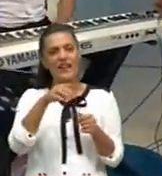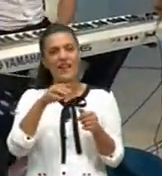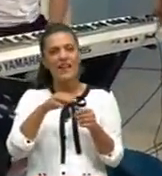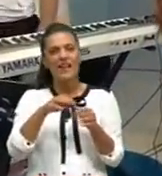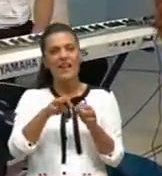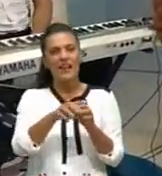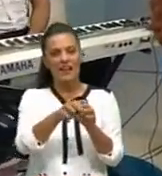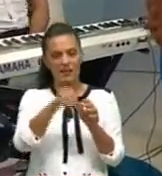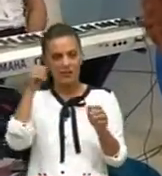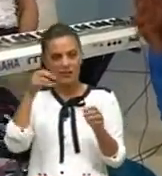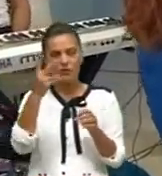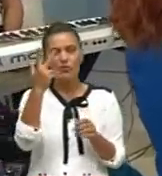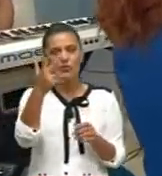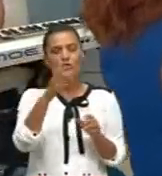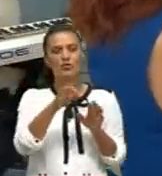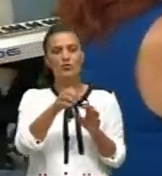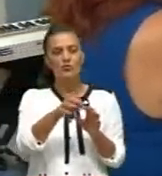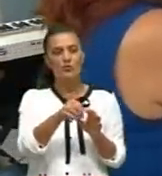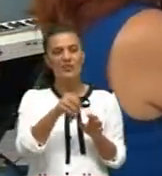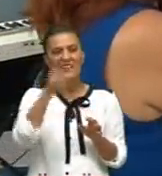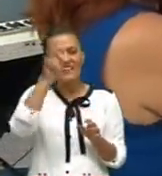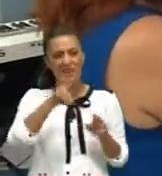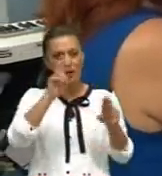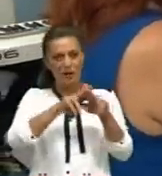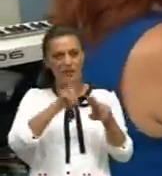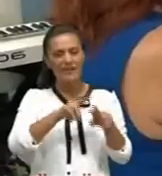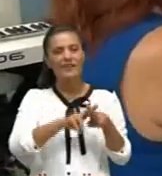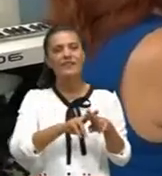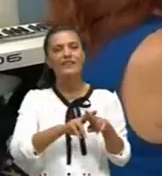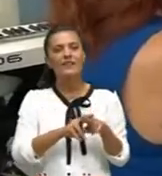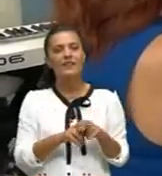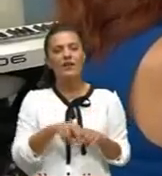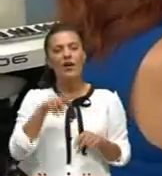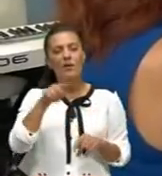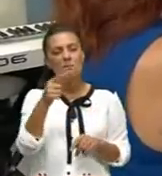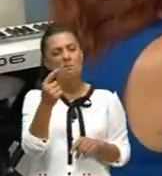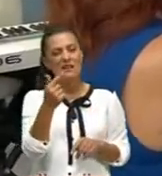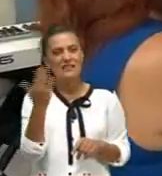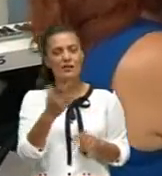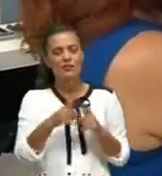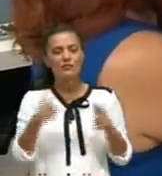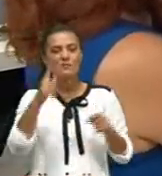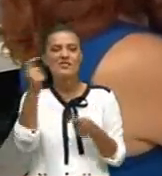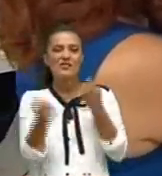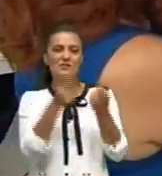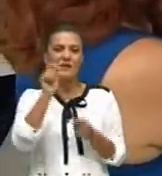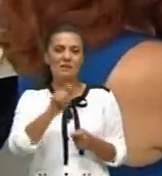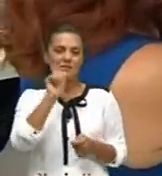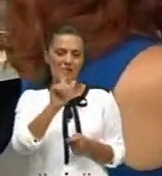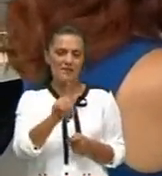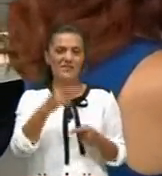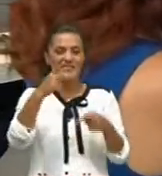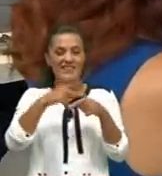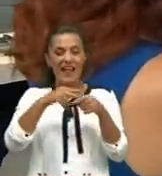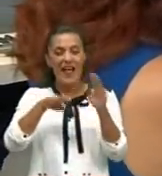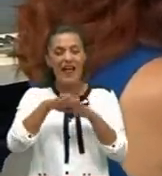bundan öğretmeyeceğim. Tamam. Üç parmağınızla çektireceğim. İlk öğretirken şu anda onu biraz daha uzun bir çalışma yapmamız lazım. Yani zihkirin